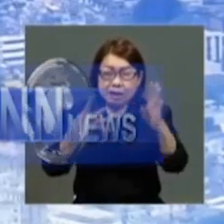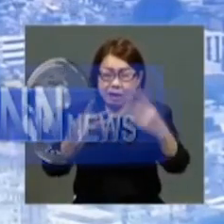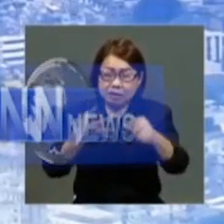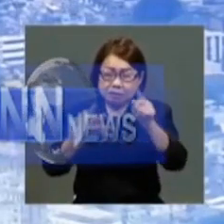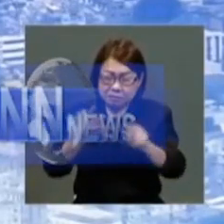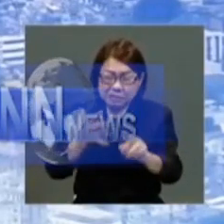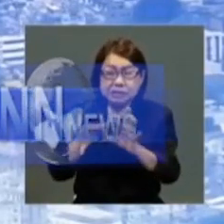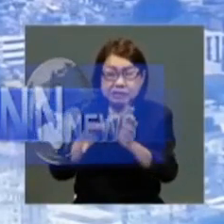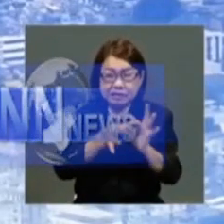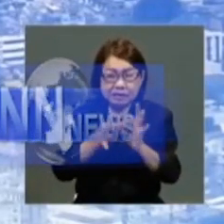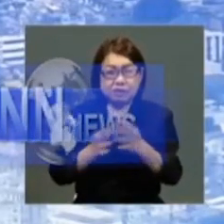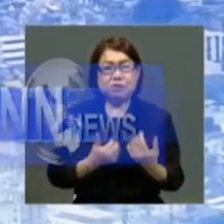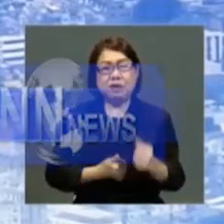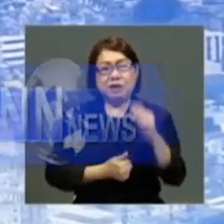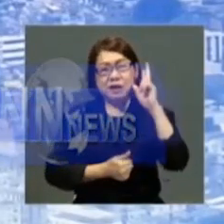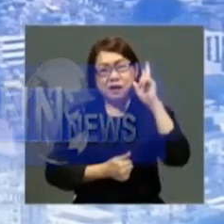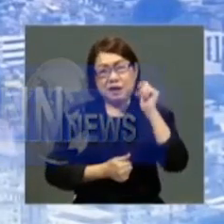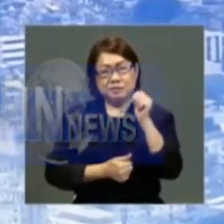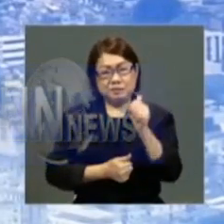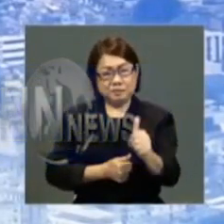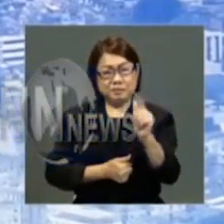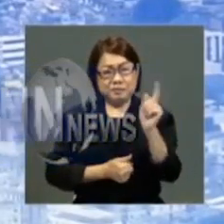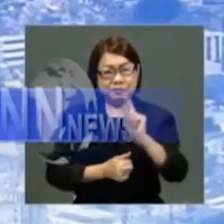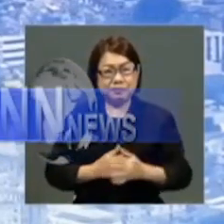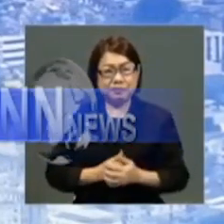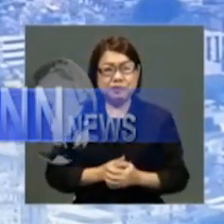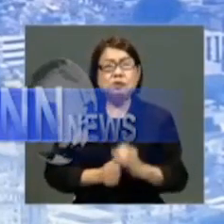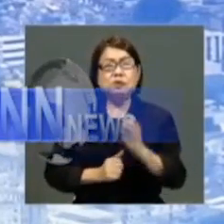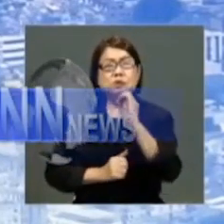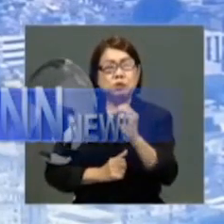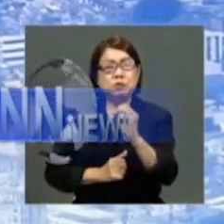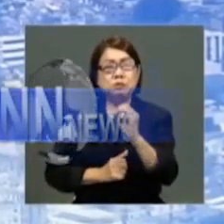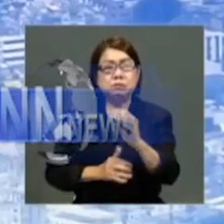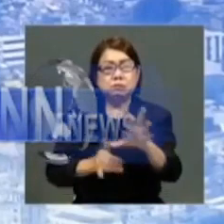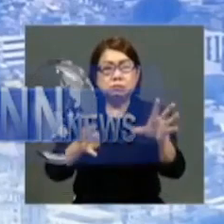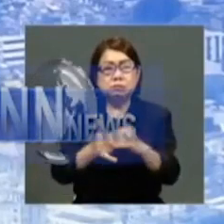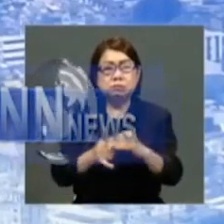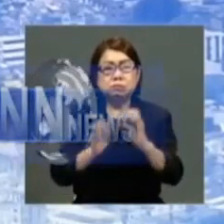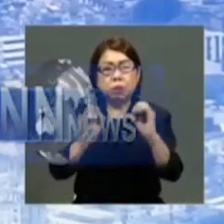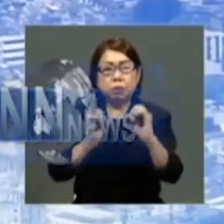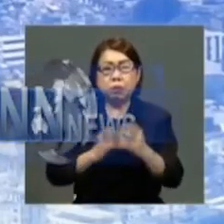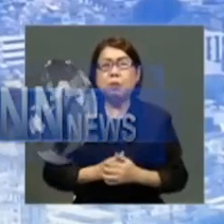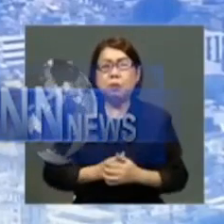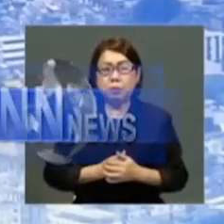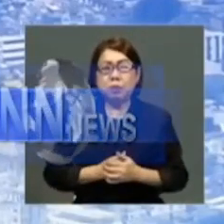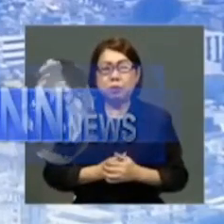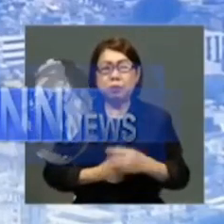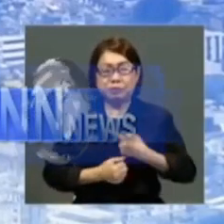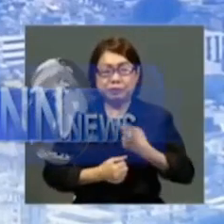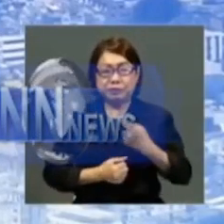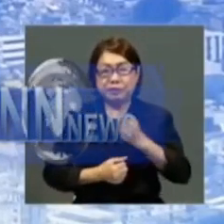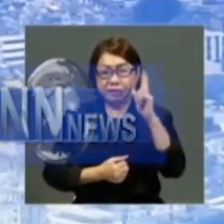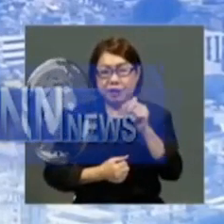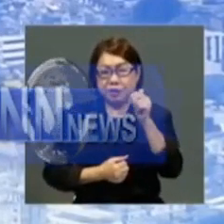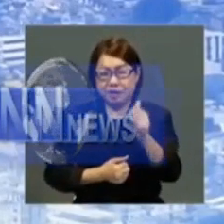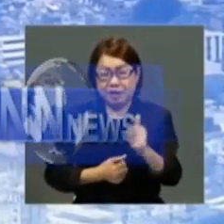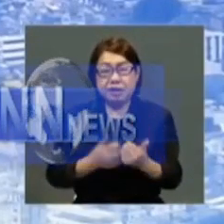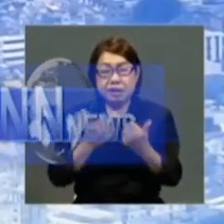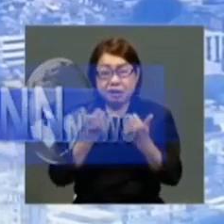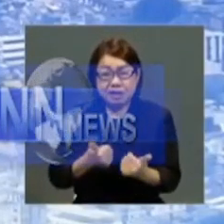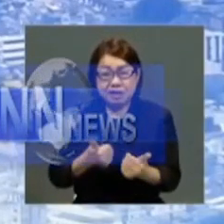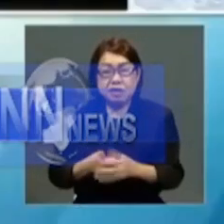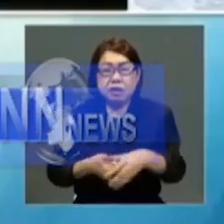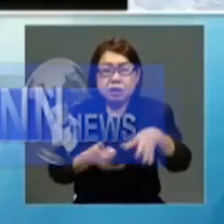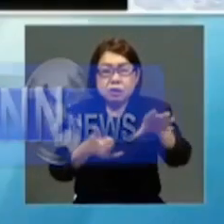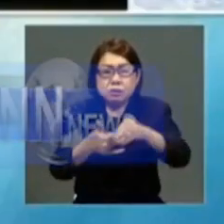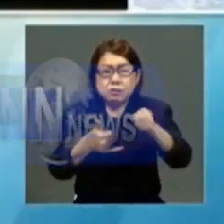างเป็นทางการ2รายซึ่งกลับจากประเทศอียิปต์และประเทศอินเดียและกรณีของประเทศเกาหลีใต้ที่มีการเปิดภาคเรียนวันแรก